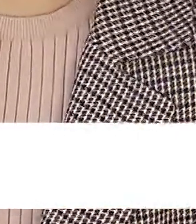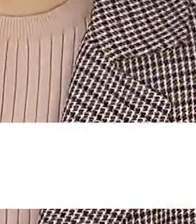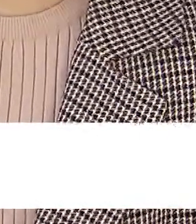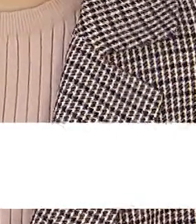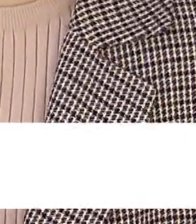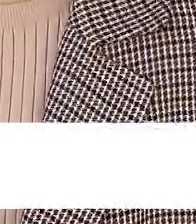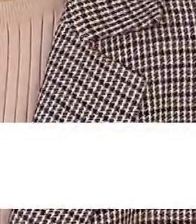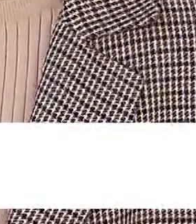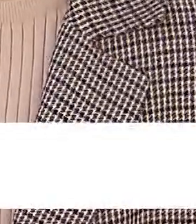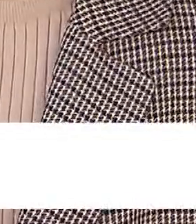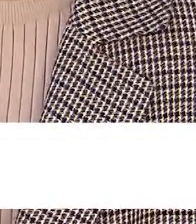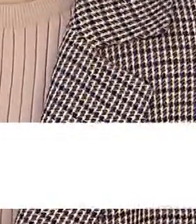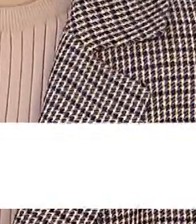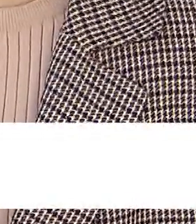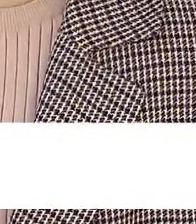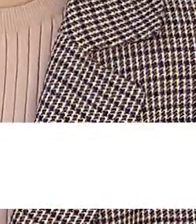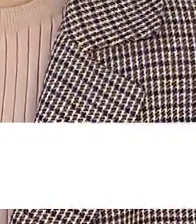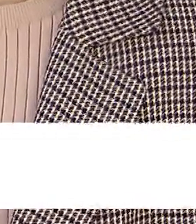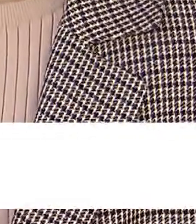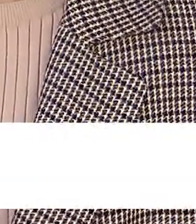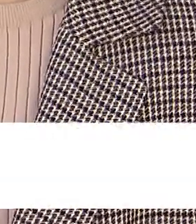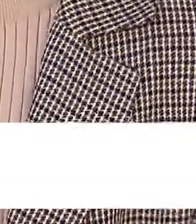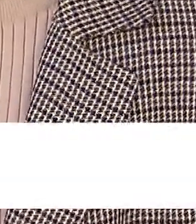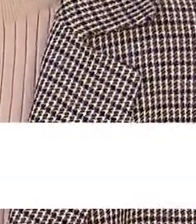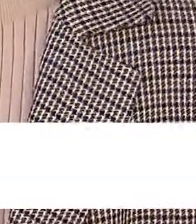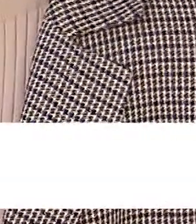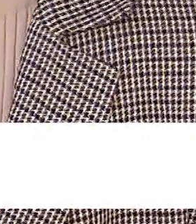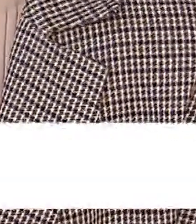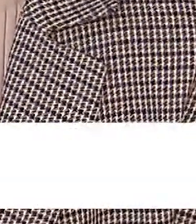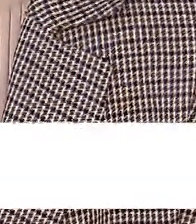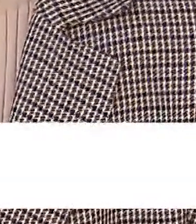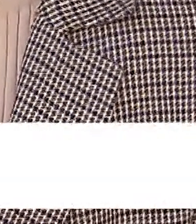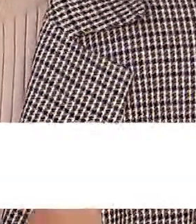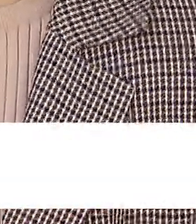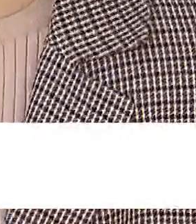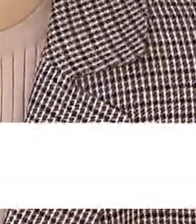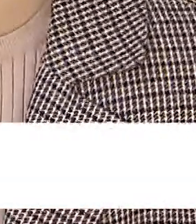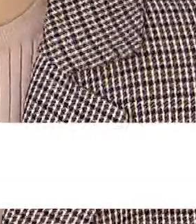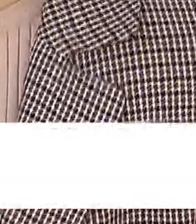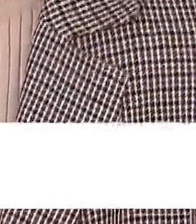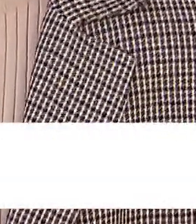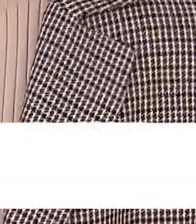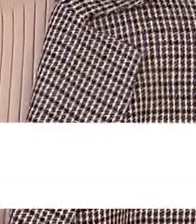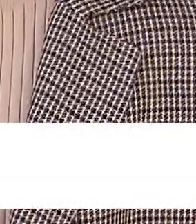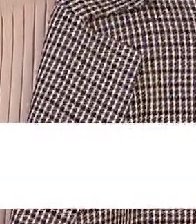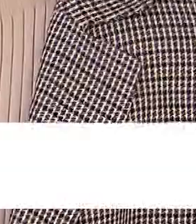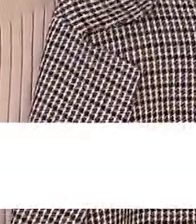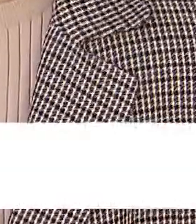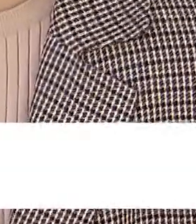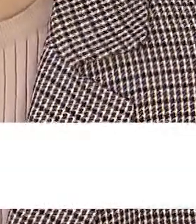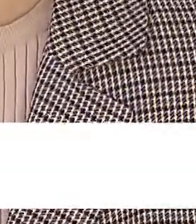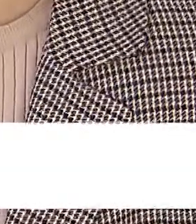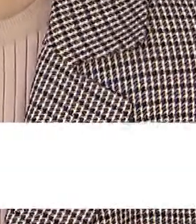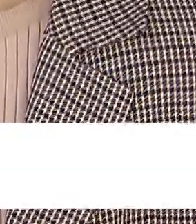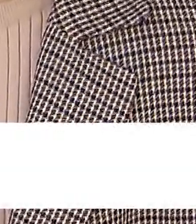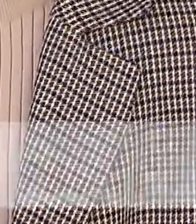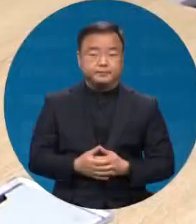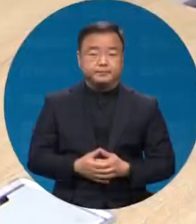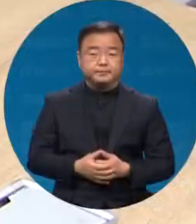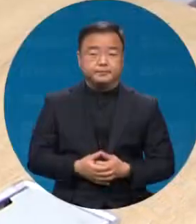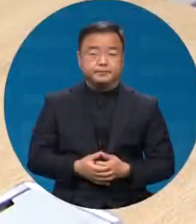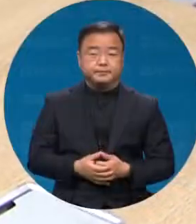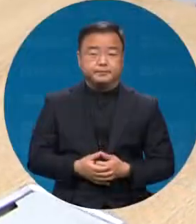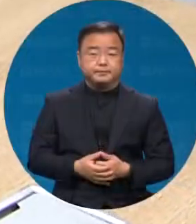발견되었고 그런 분과 실력이었다 사라지니까 아 이건 정말 2 크랑 은 꼭 살 했나 필수 보내요 앱 생각을 했었죠